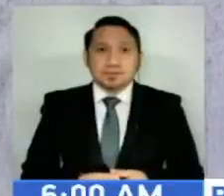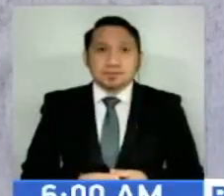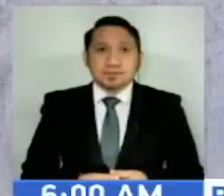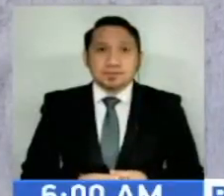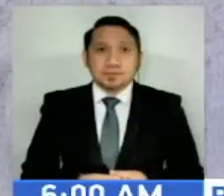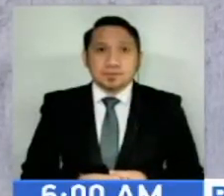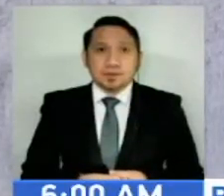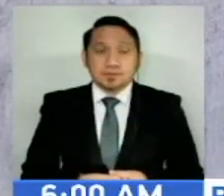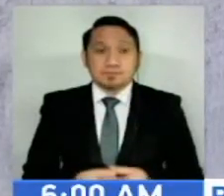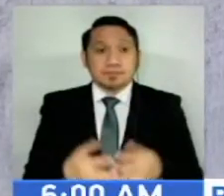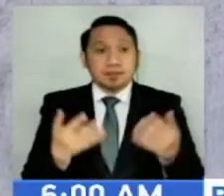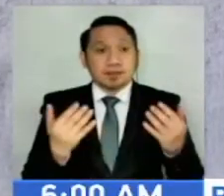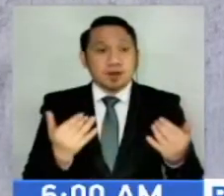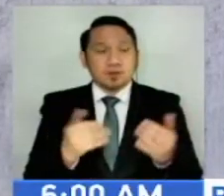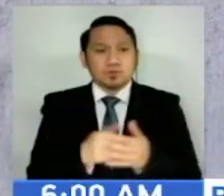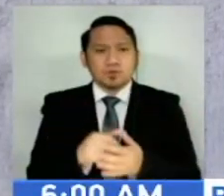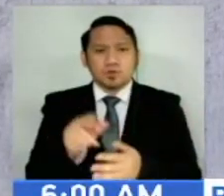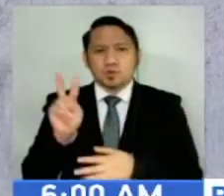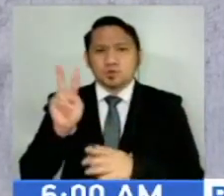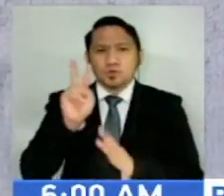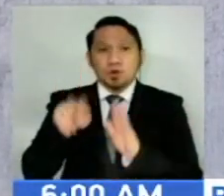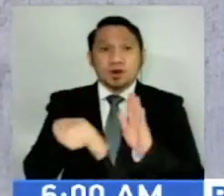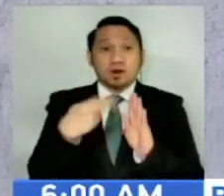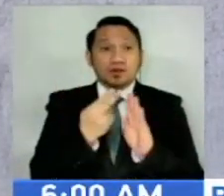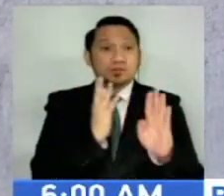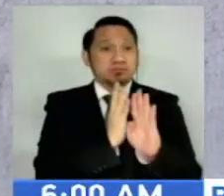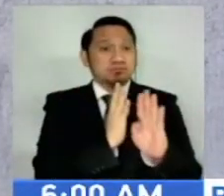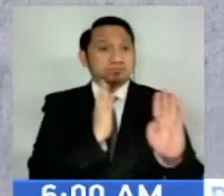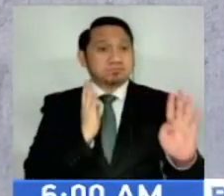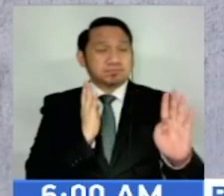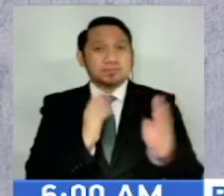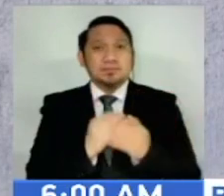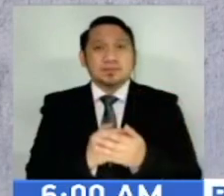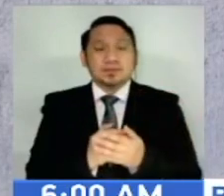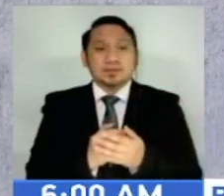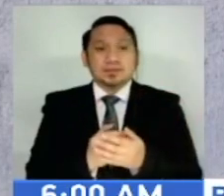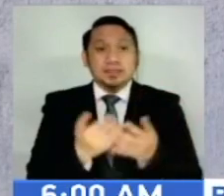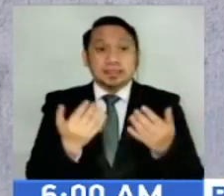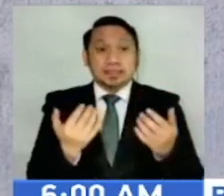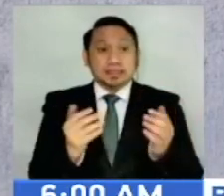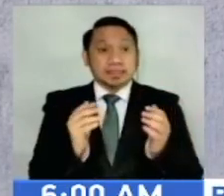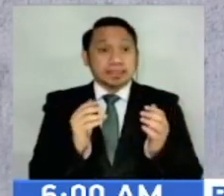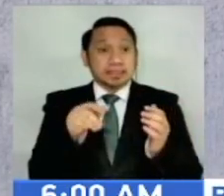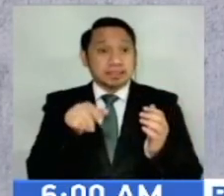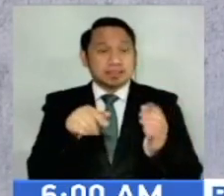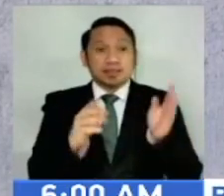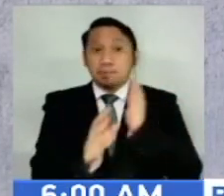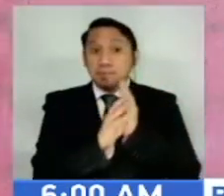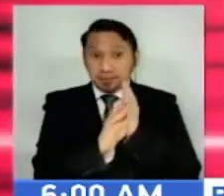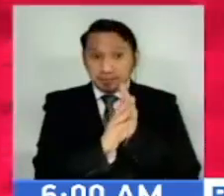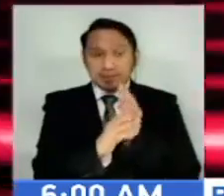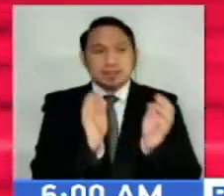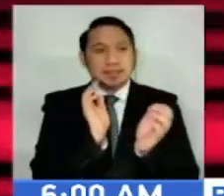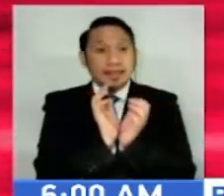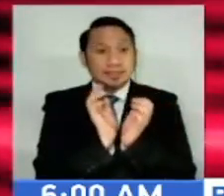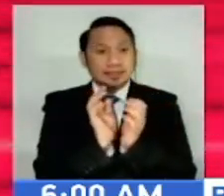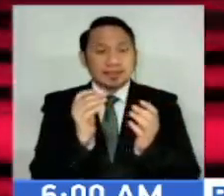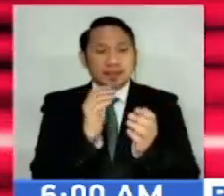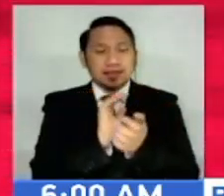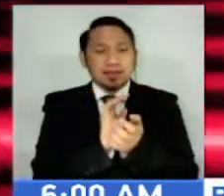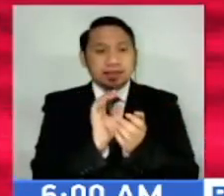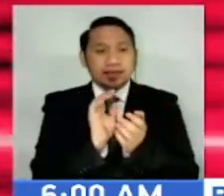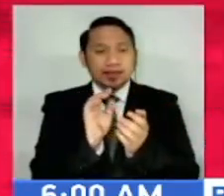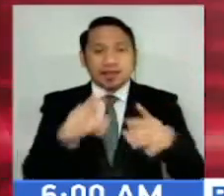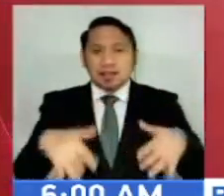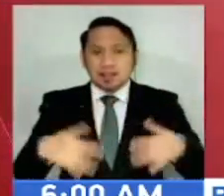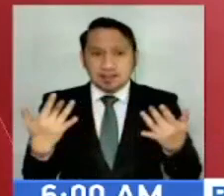Inaabot na ng 2 oras sa pila ang ilang pasahero ng EDSA Carousel ngayong umaga. At live mula sa EDSA Monumento, may unang balita, si Darlene